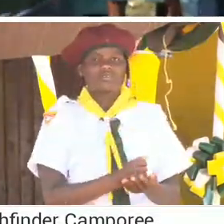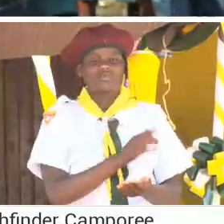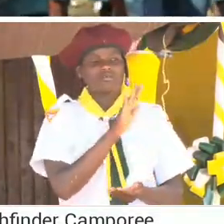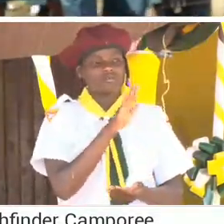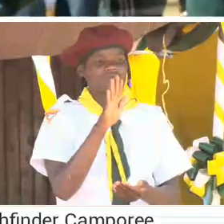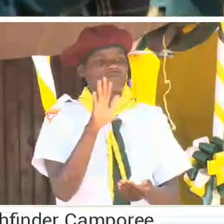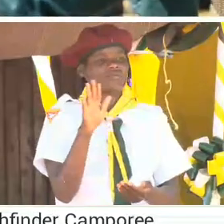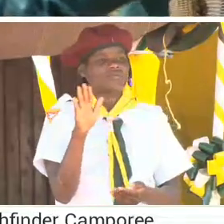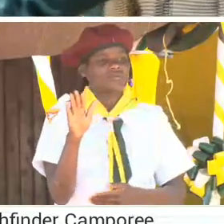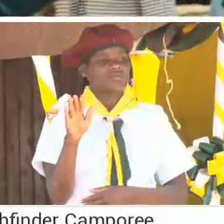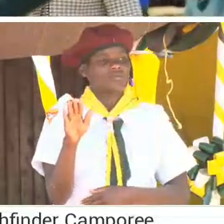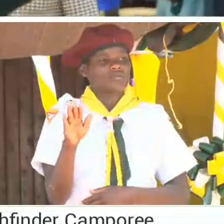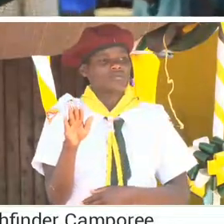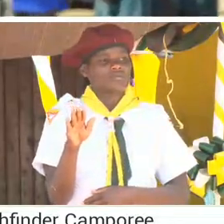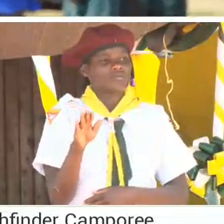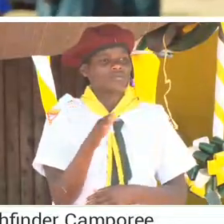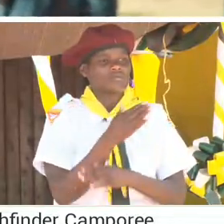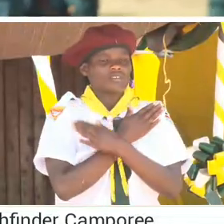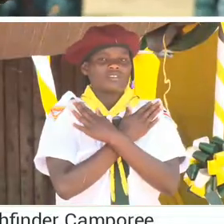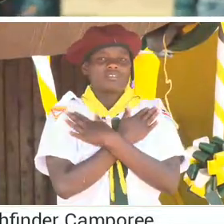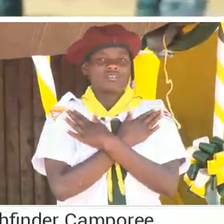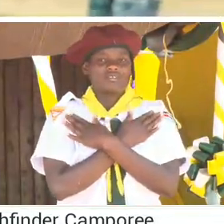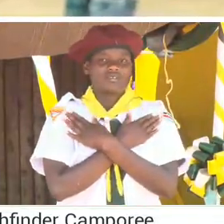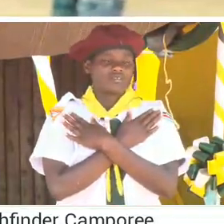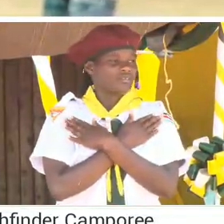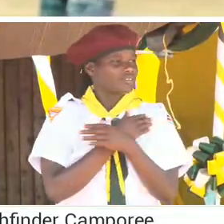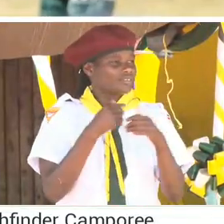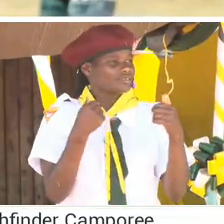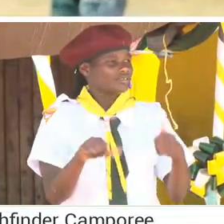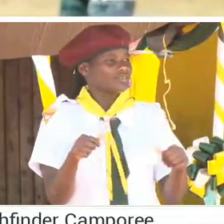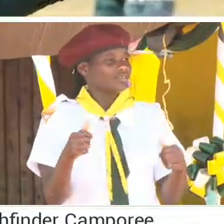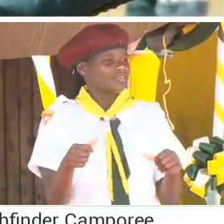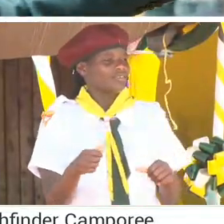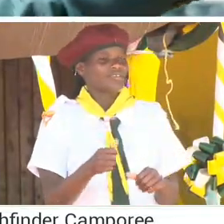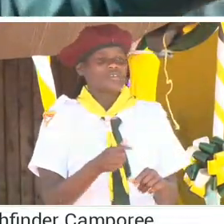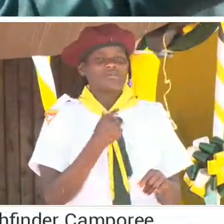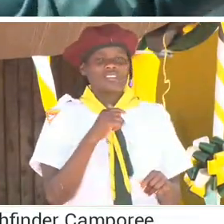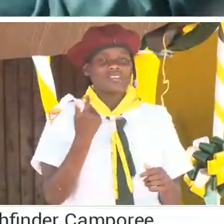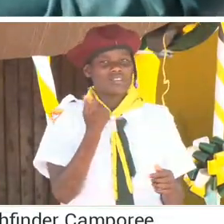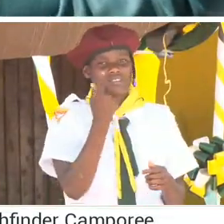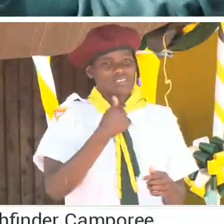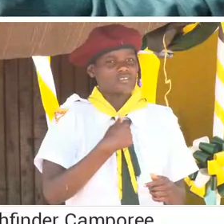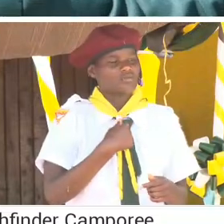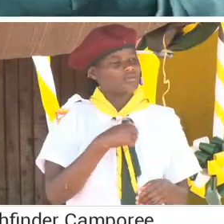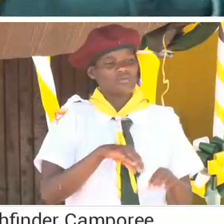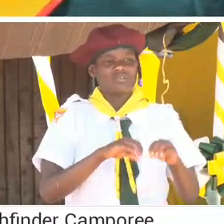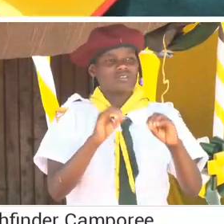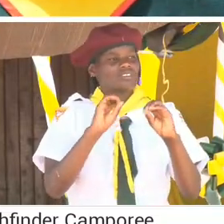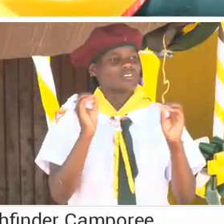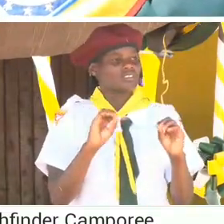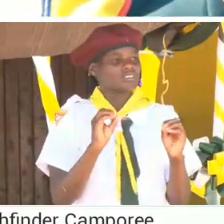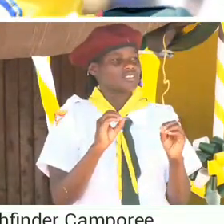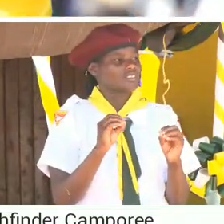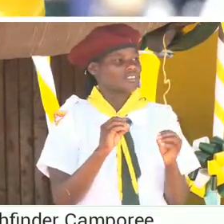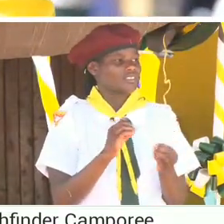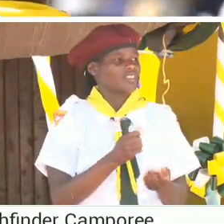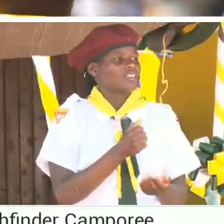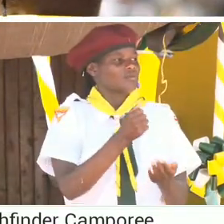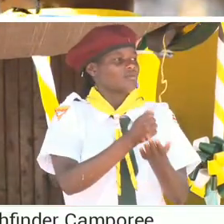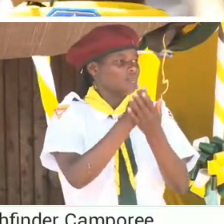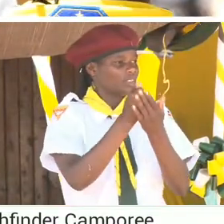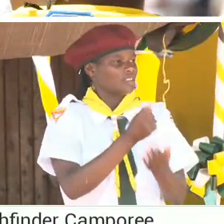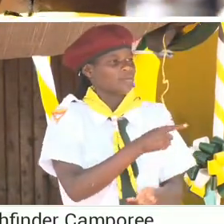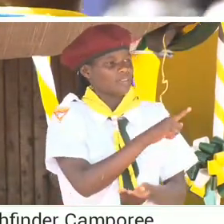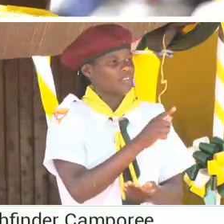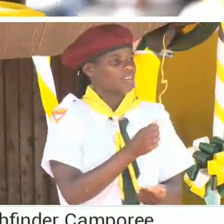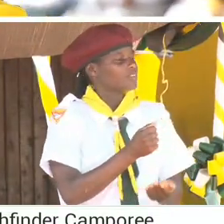mkono? Ni rafiki anakuambia ninatamani kwenda, lakini peke yangu siwezi. Nishike mkono tuende. Mshike mkono umsaidie kuja.